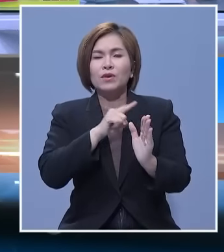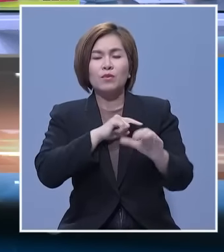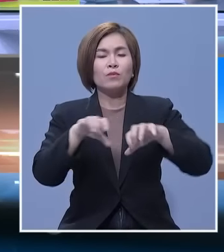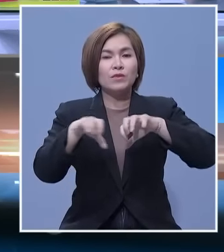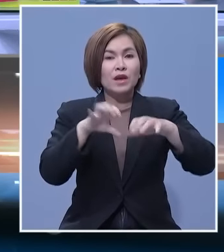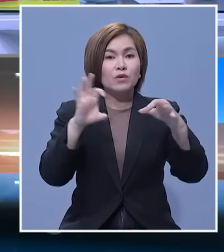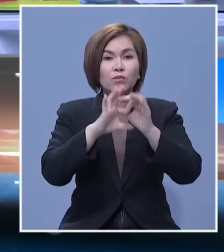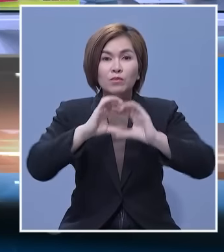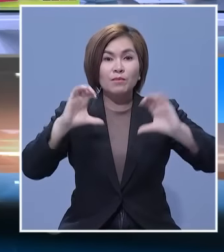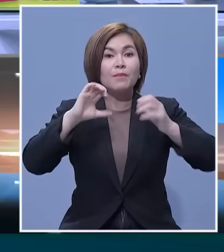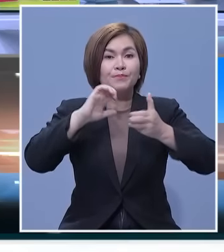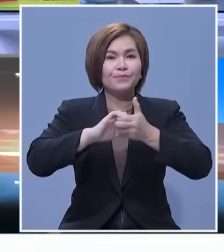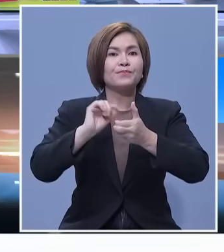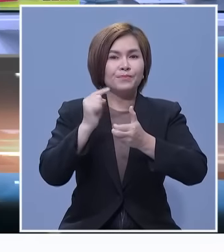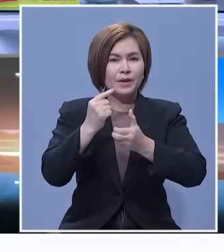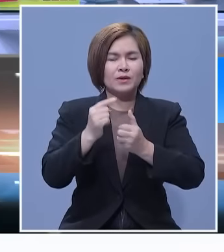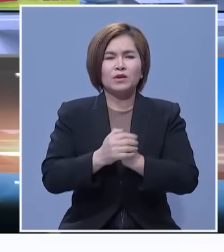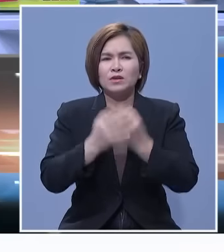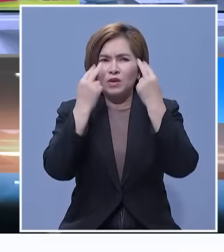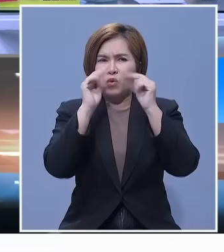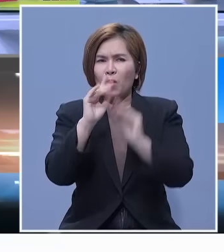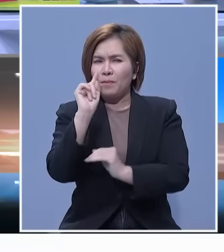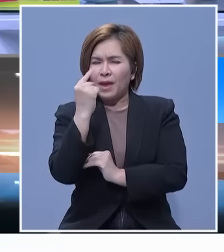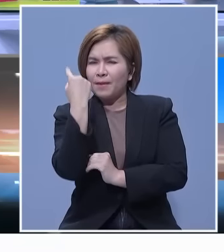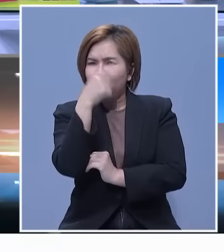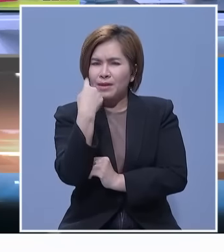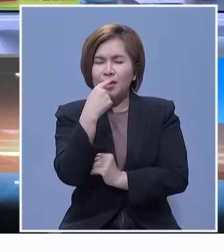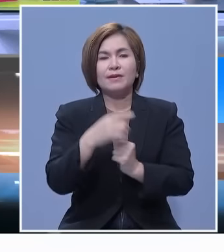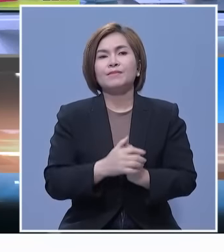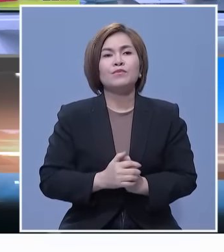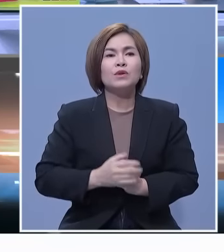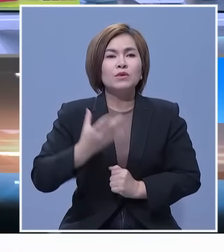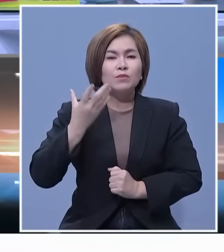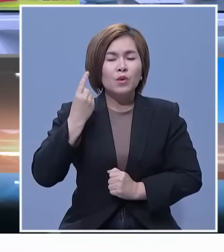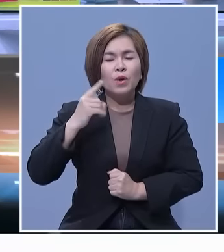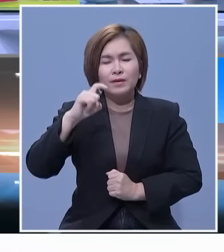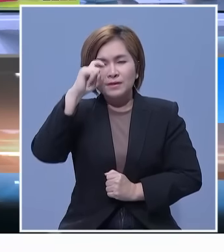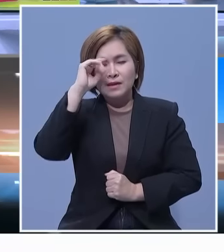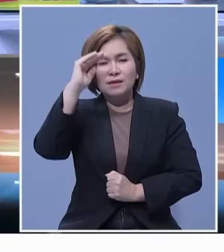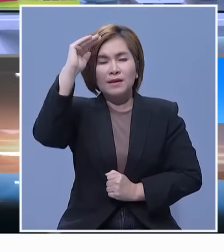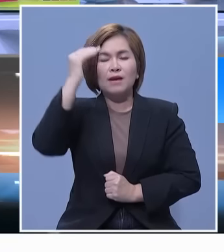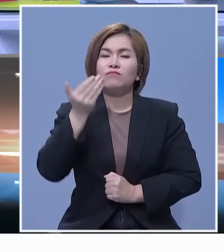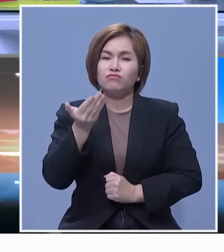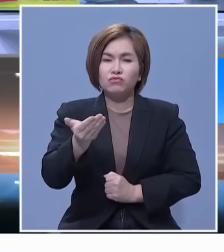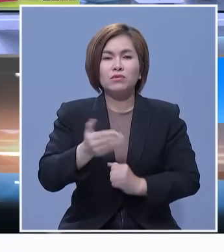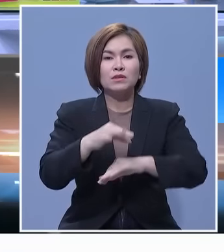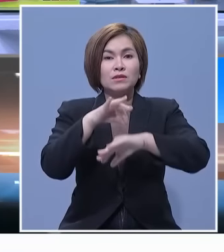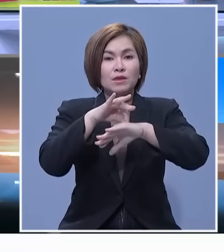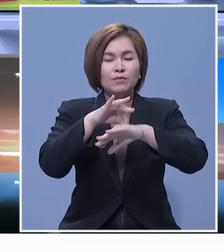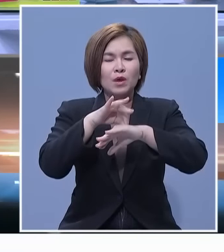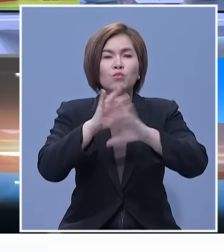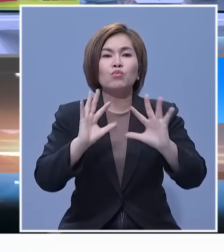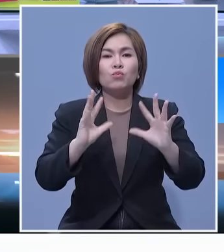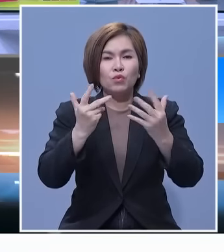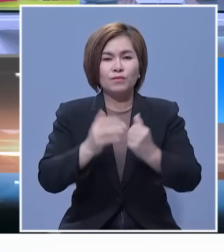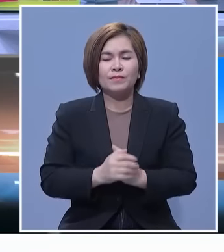การตั้งรัฐบาลใหม่ขึ้นมารวมถึงการหาตัวนายกคนใหม่ด้วยใช่ไหม และอย่างที่เห็นในภาพนะคะเมื่อวานนี้นายกเศรษฐาหลังจากที่ถูกถอดจากตำแหน่งนายกก็เป็นอดีตน